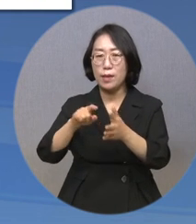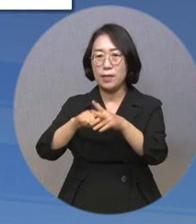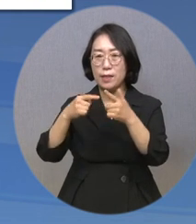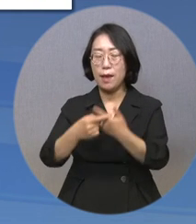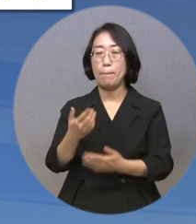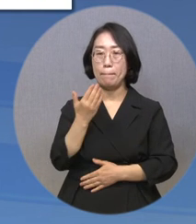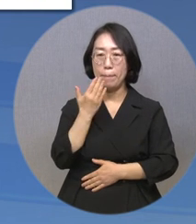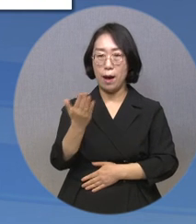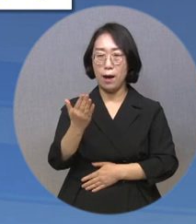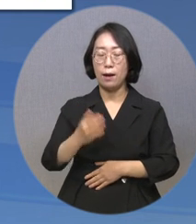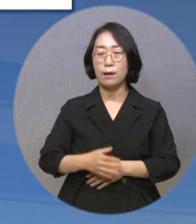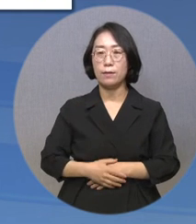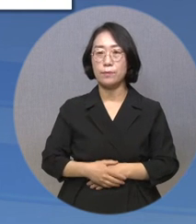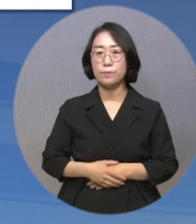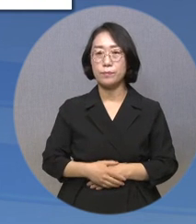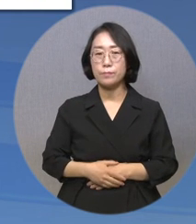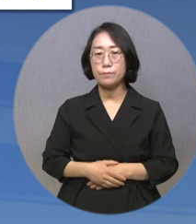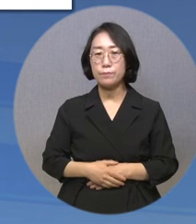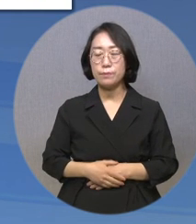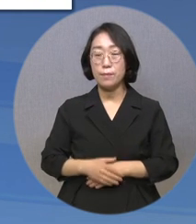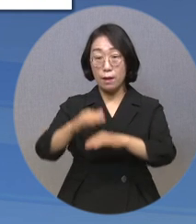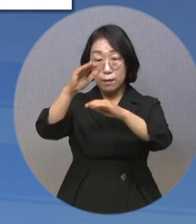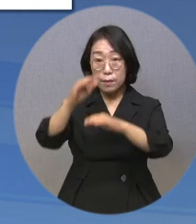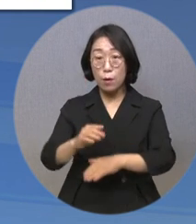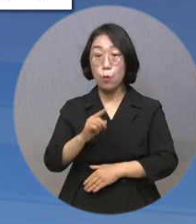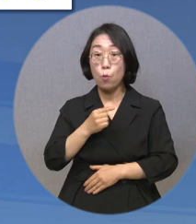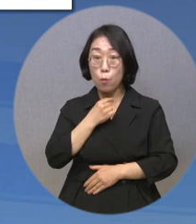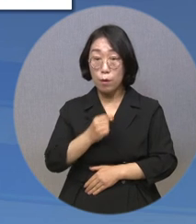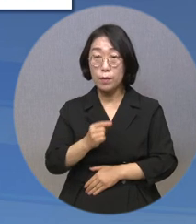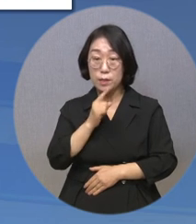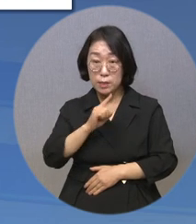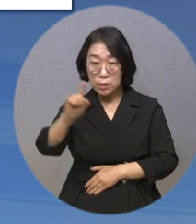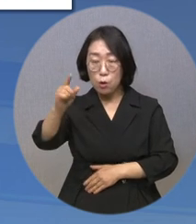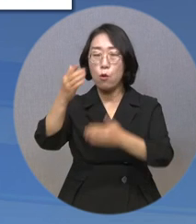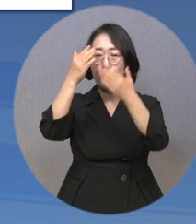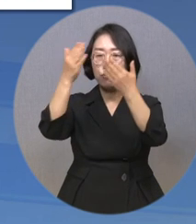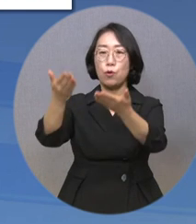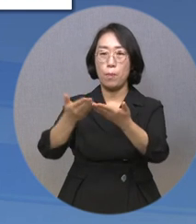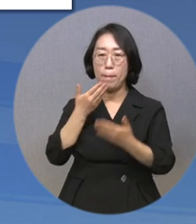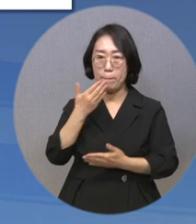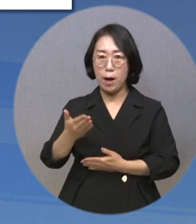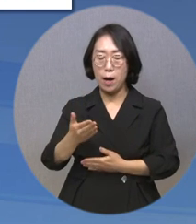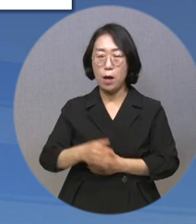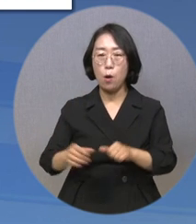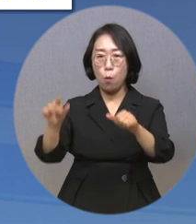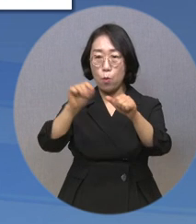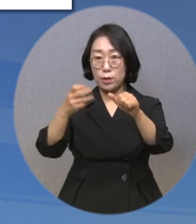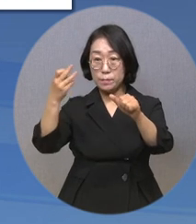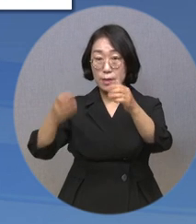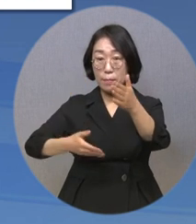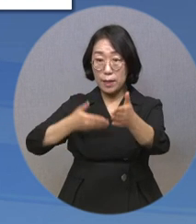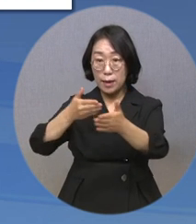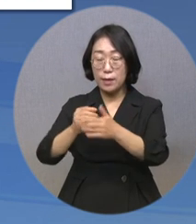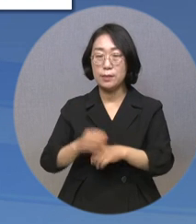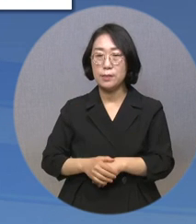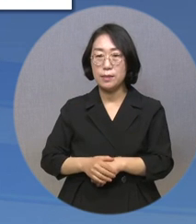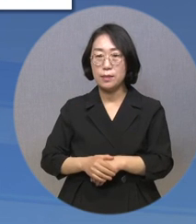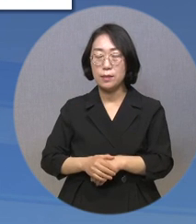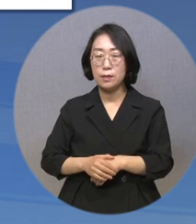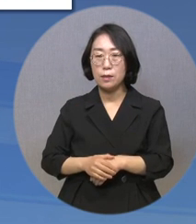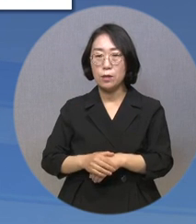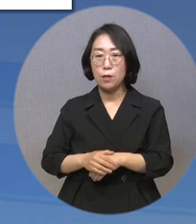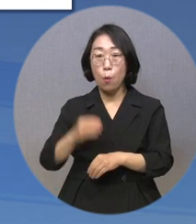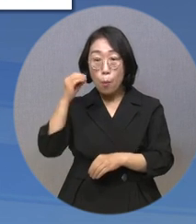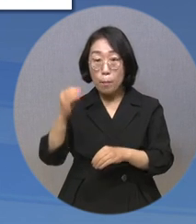수 있도록 도왔습니다. 교육자료는 신청자에게 무료로 배포하며 신청은 5월 13일까지 소소한 소통